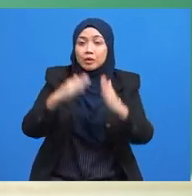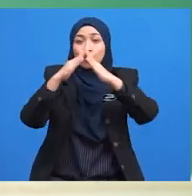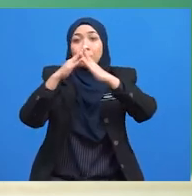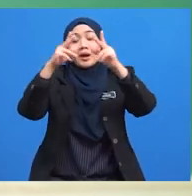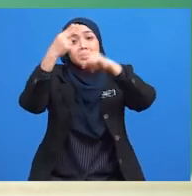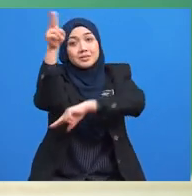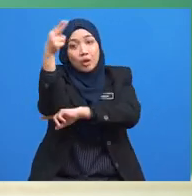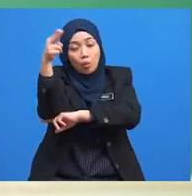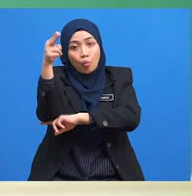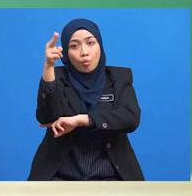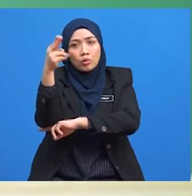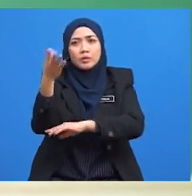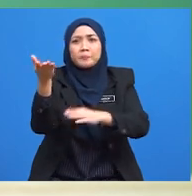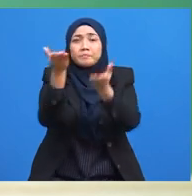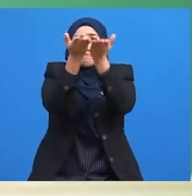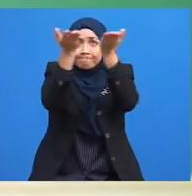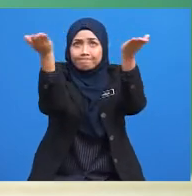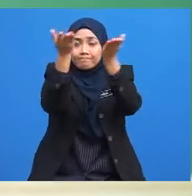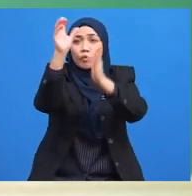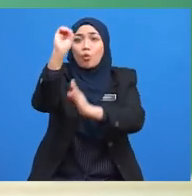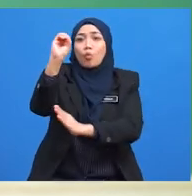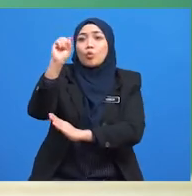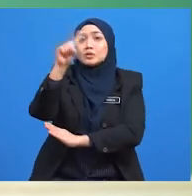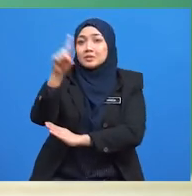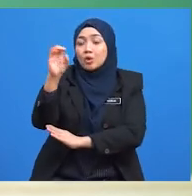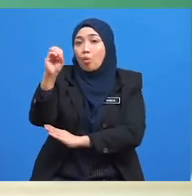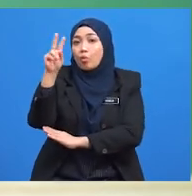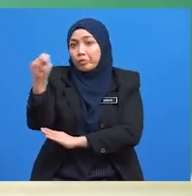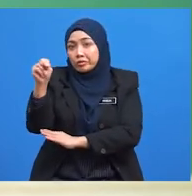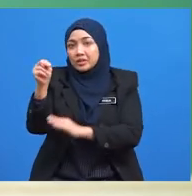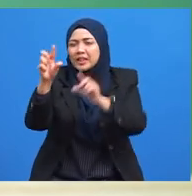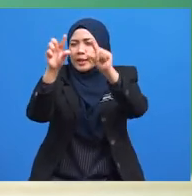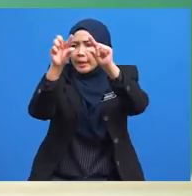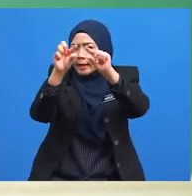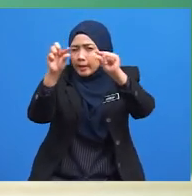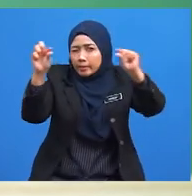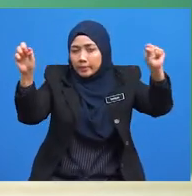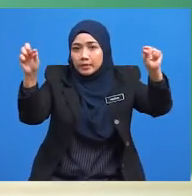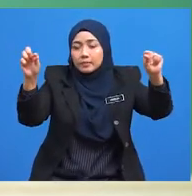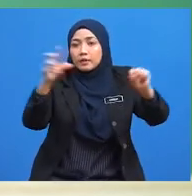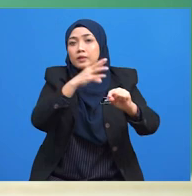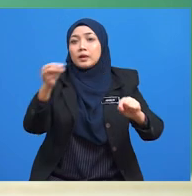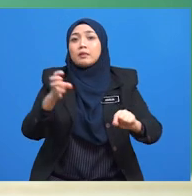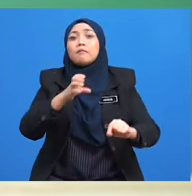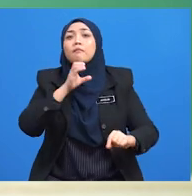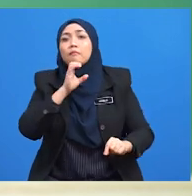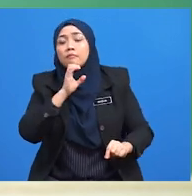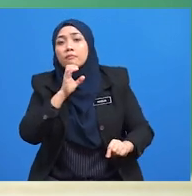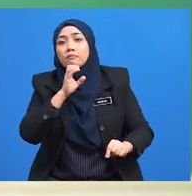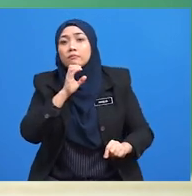dan penipisan lapisan ozon akan menyebabkan berlakunya pencairan ais di kutub utara